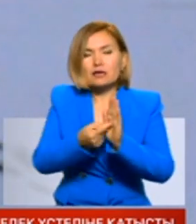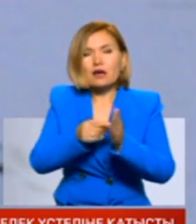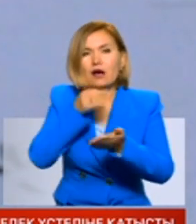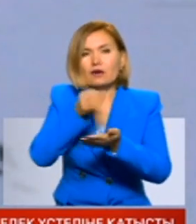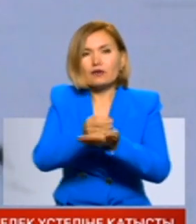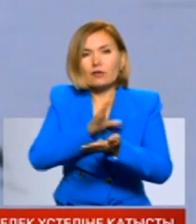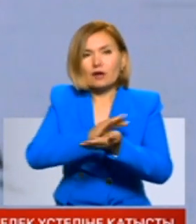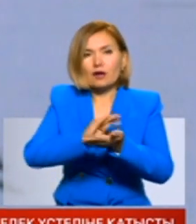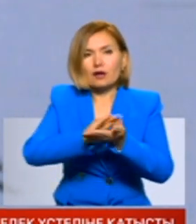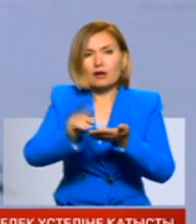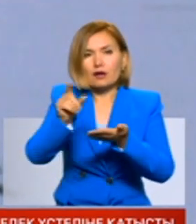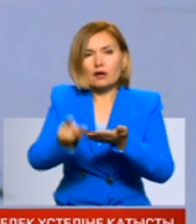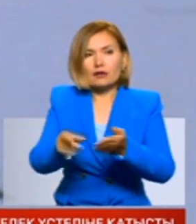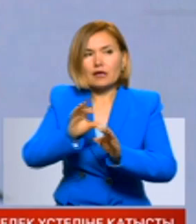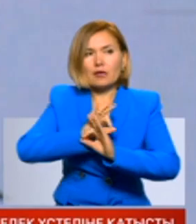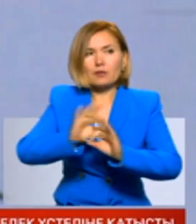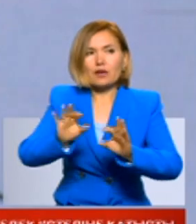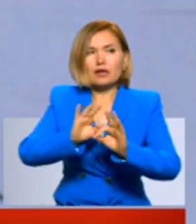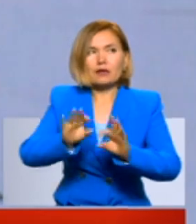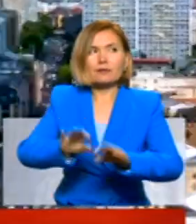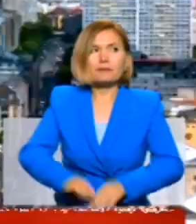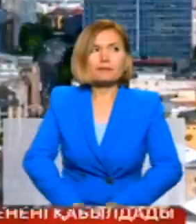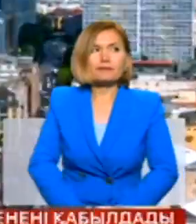Берлиннен Асима Нұрбайқызы.